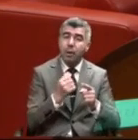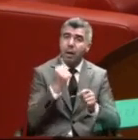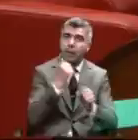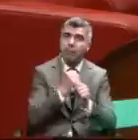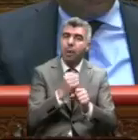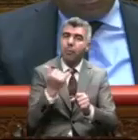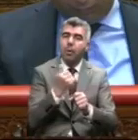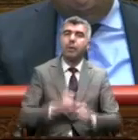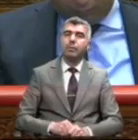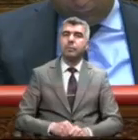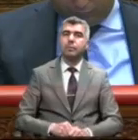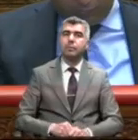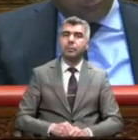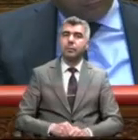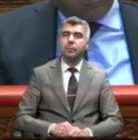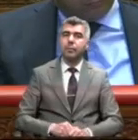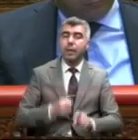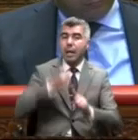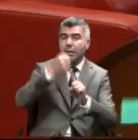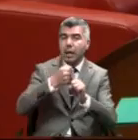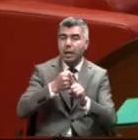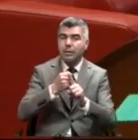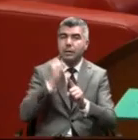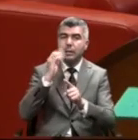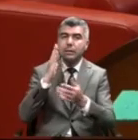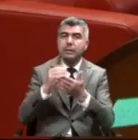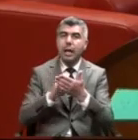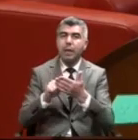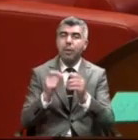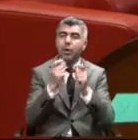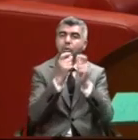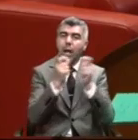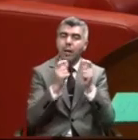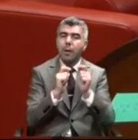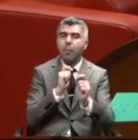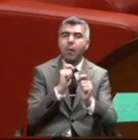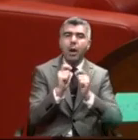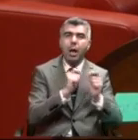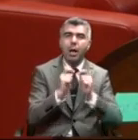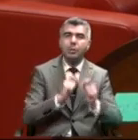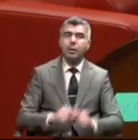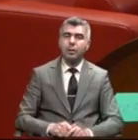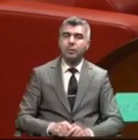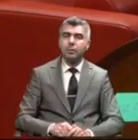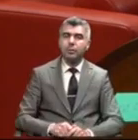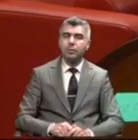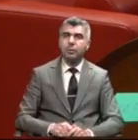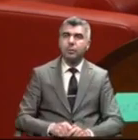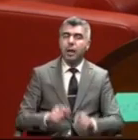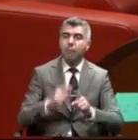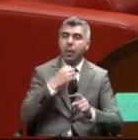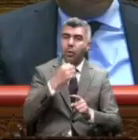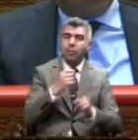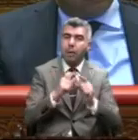شكرا جبنا اصلاح نتاع الضريبه على الشركات فيه نقاش غير نذكر